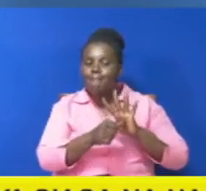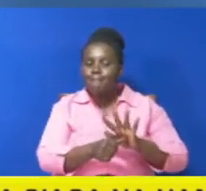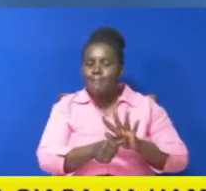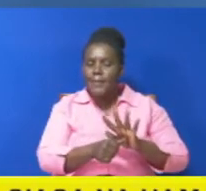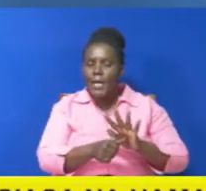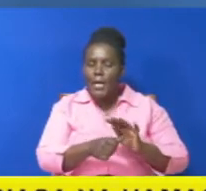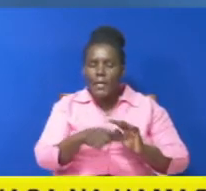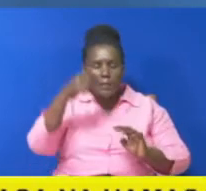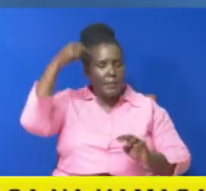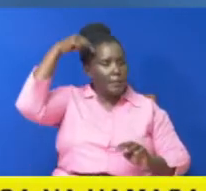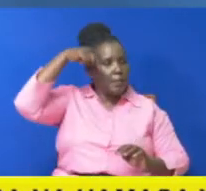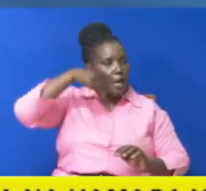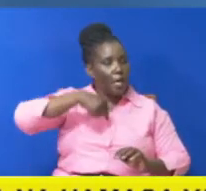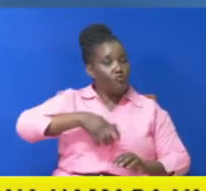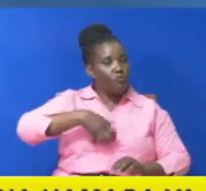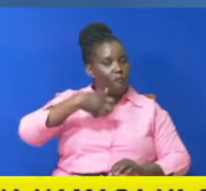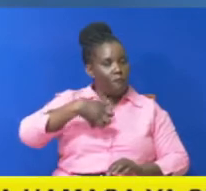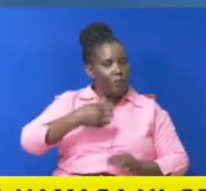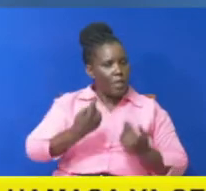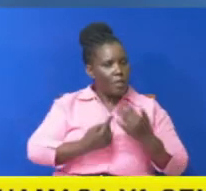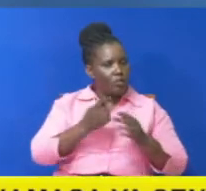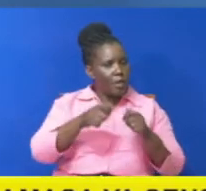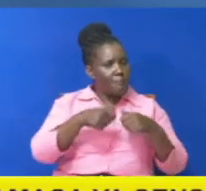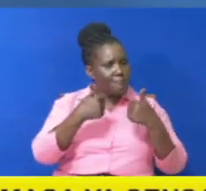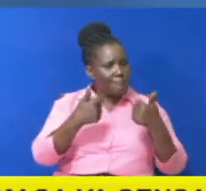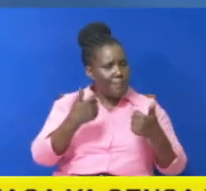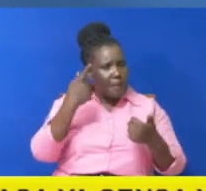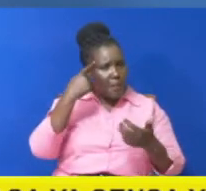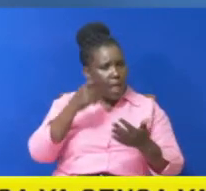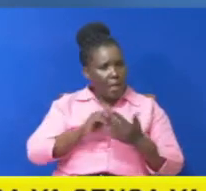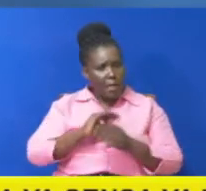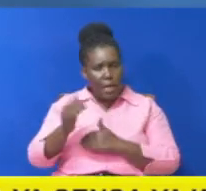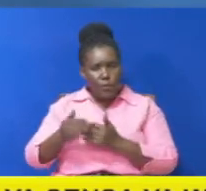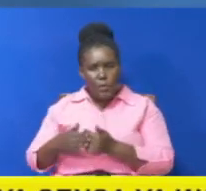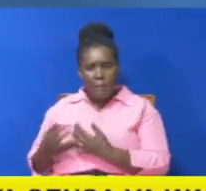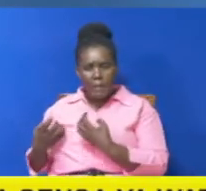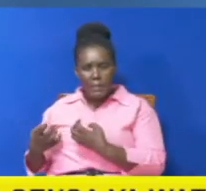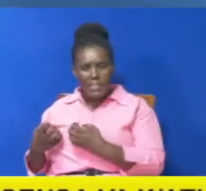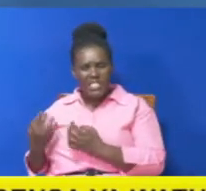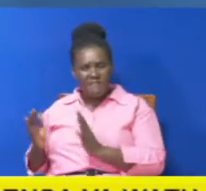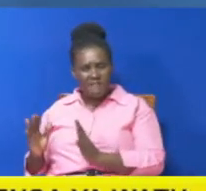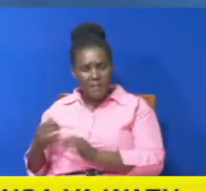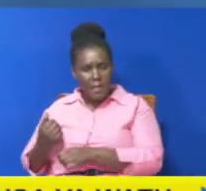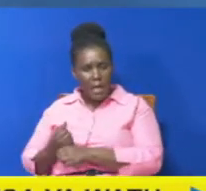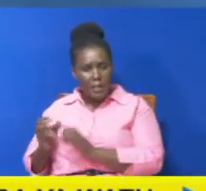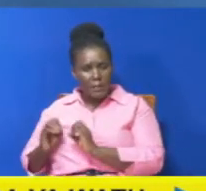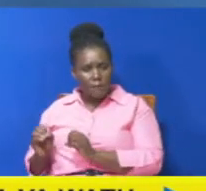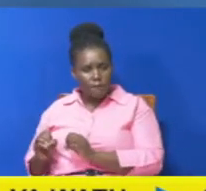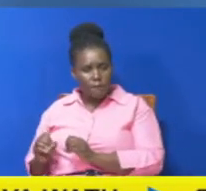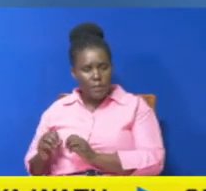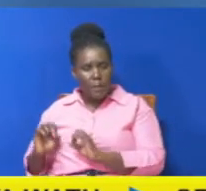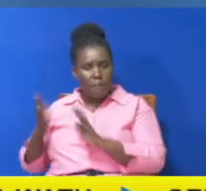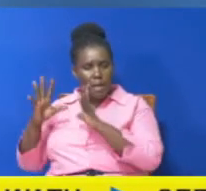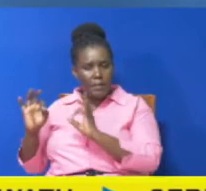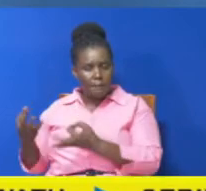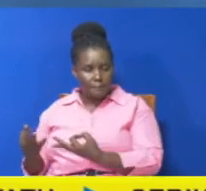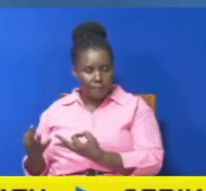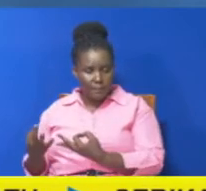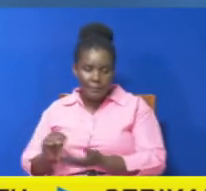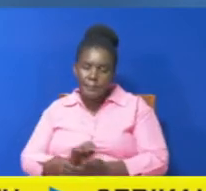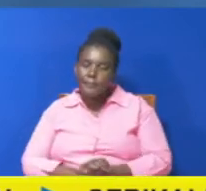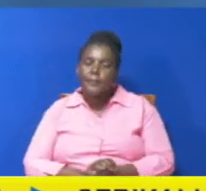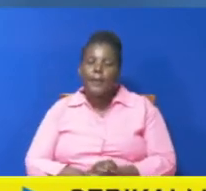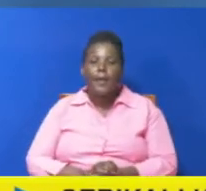mwanamke, mimi nitaishije katika haya maisha? Yuko tayari kunyanyasika. Hilo la kwanza. Lakini kuna jingine, binti anaweza kuingia katika